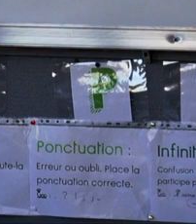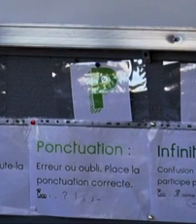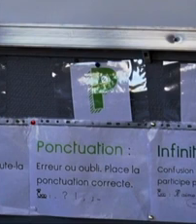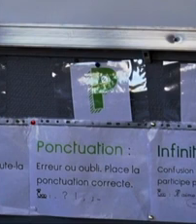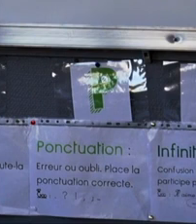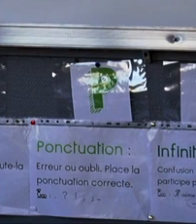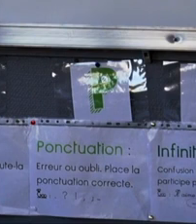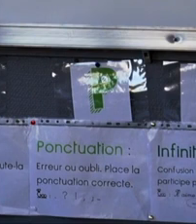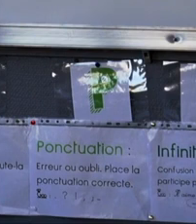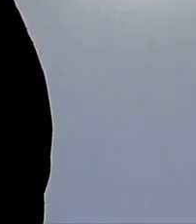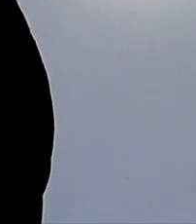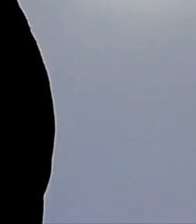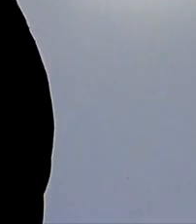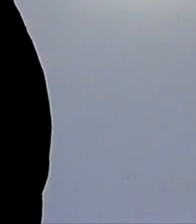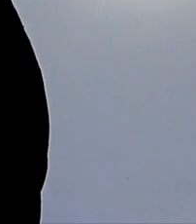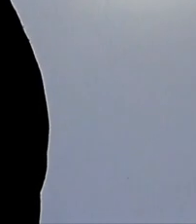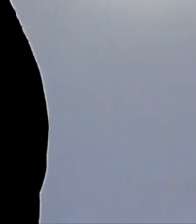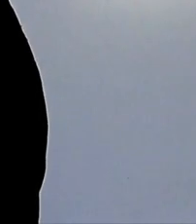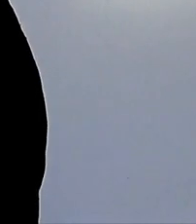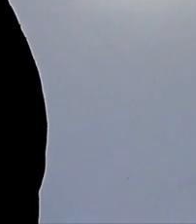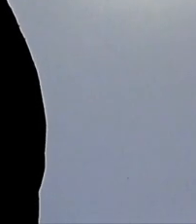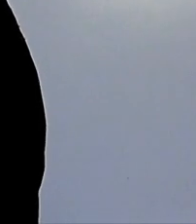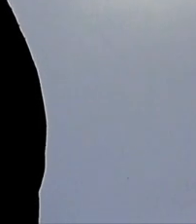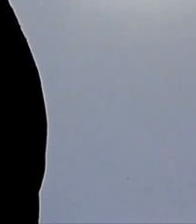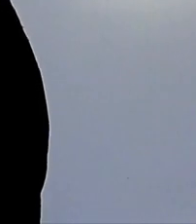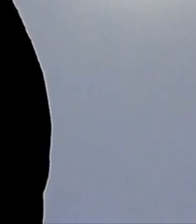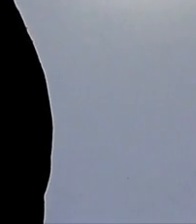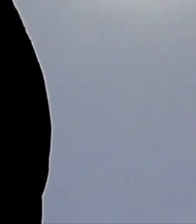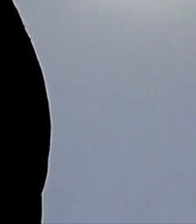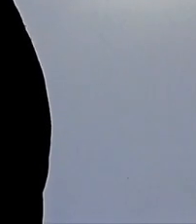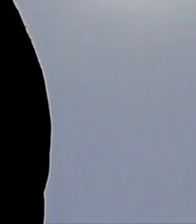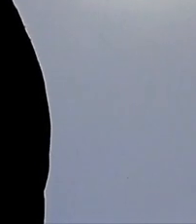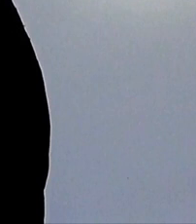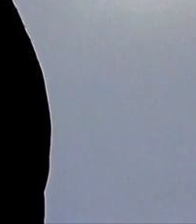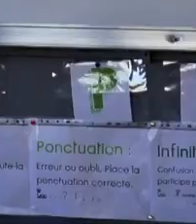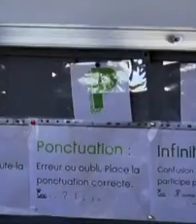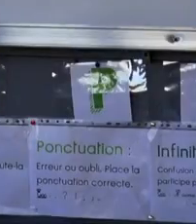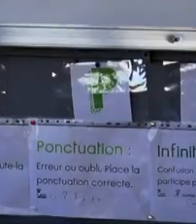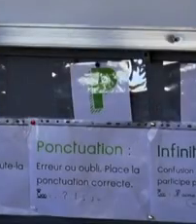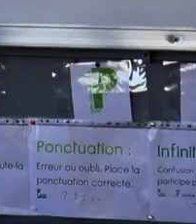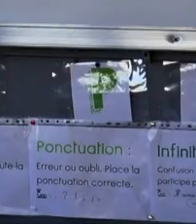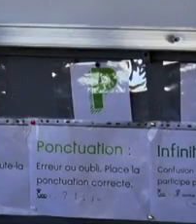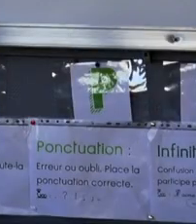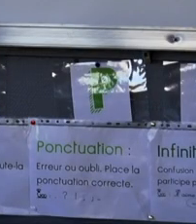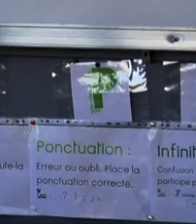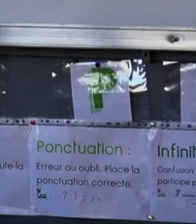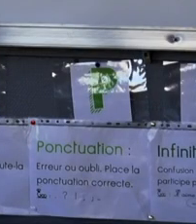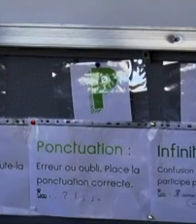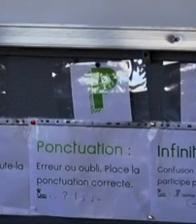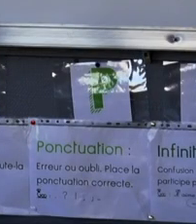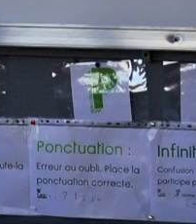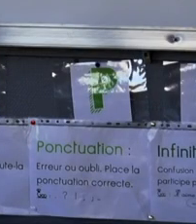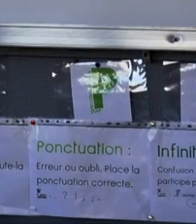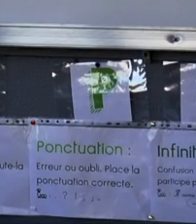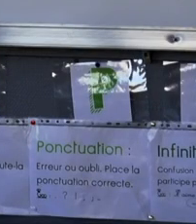autoroute qui sera plus facile de prendre. Mais il faut savoir que lorsque l'on dort, notre cerveau continue à travailler, ce qui va permettre de renforcer